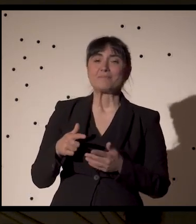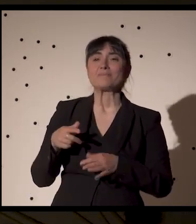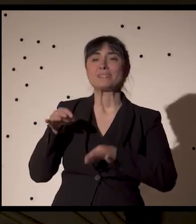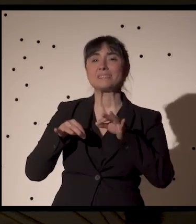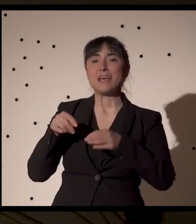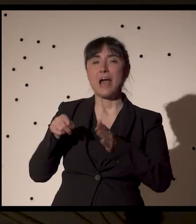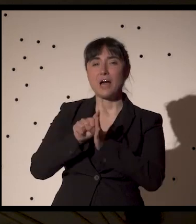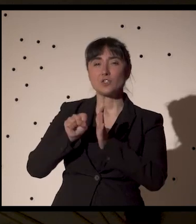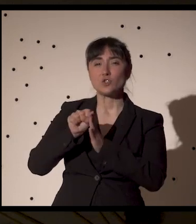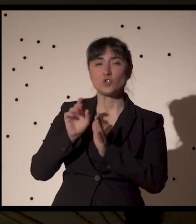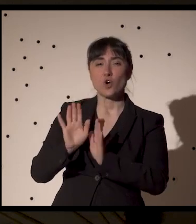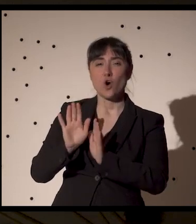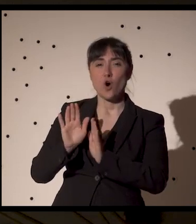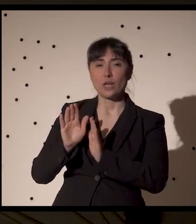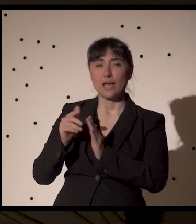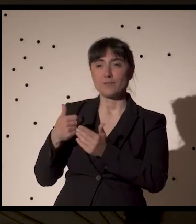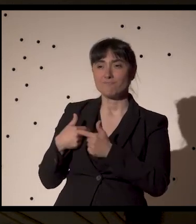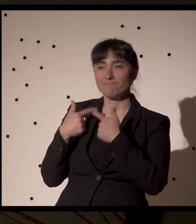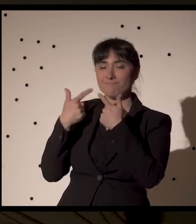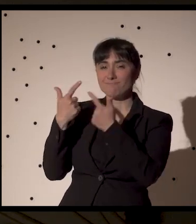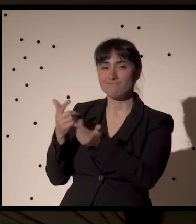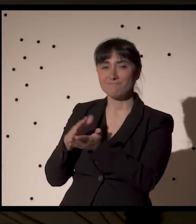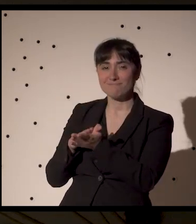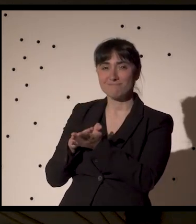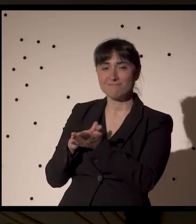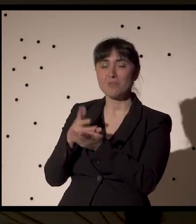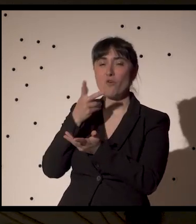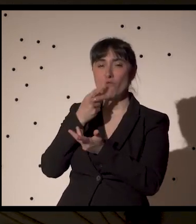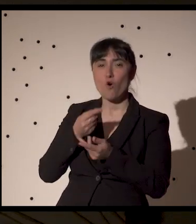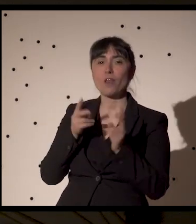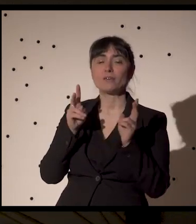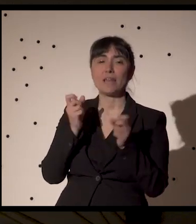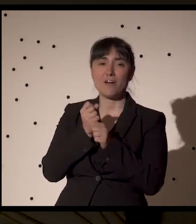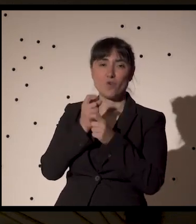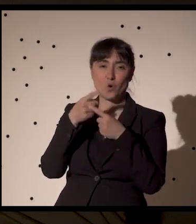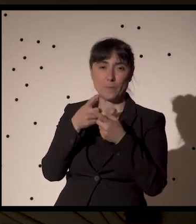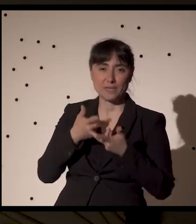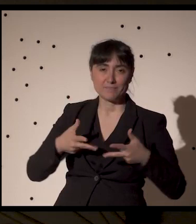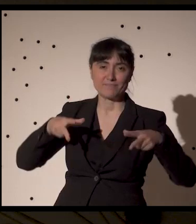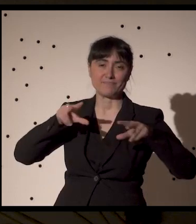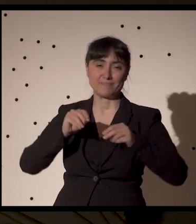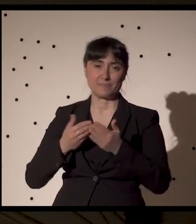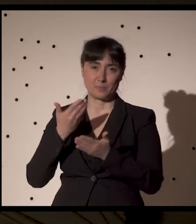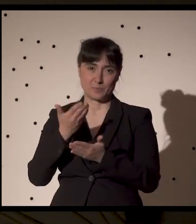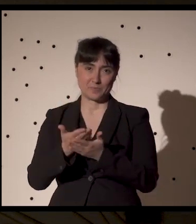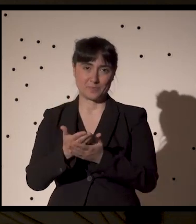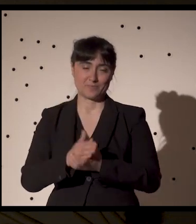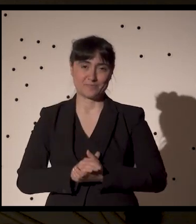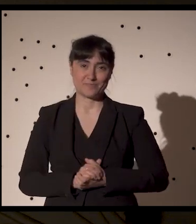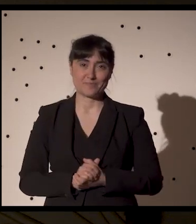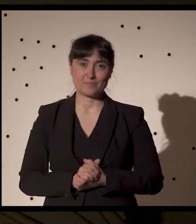alla titolazione originaria della dell'albergo dei poveri la titolazione originaria in italiano questa